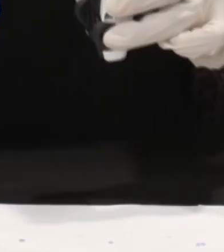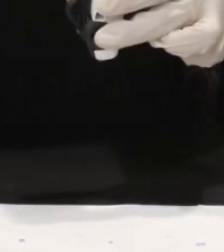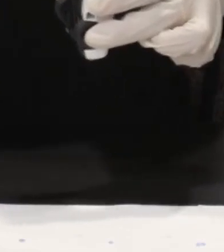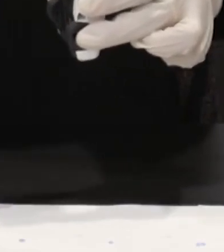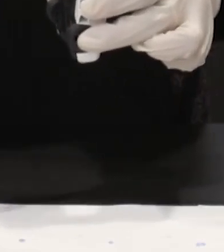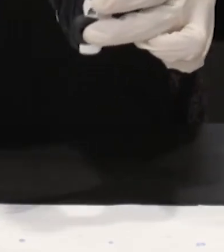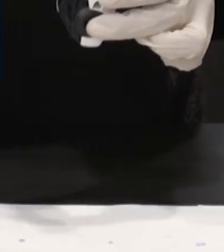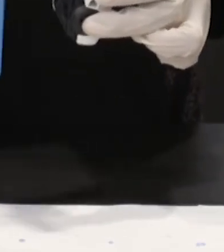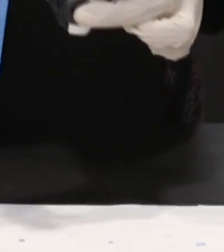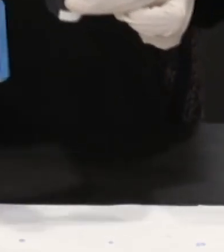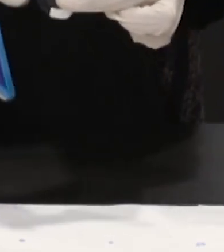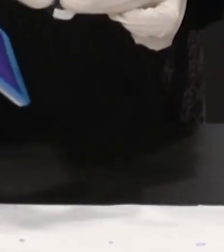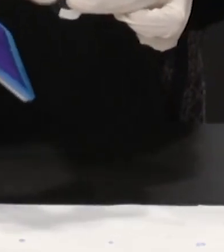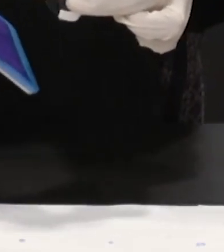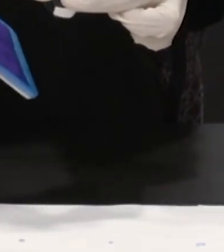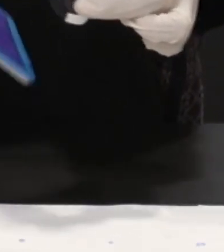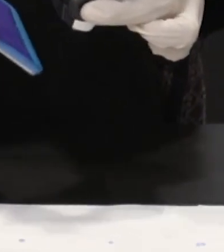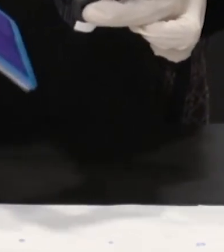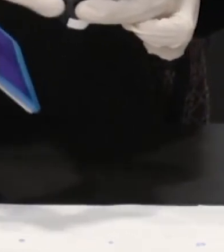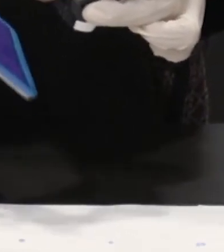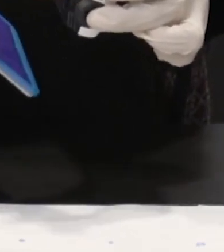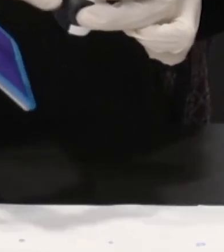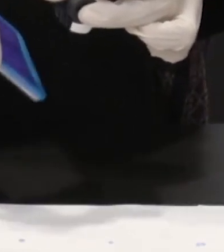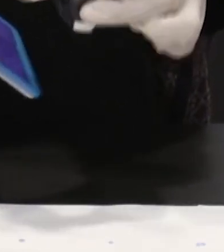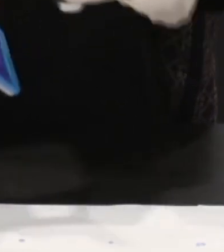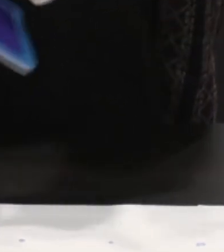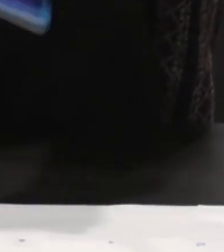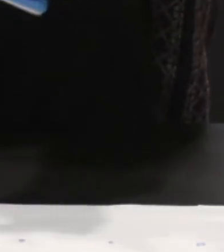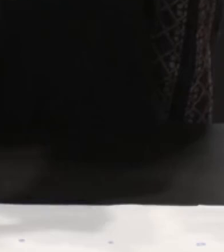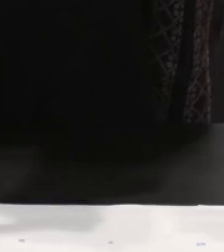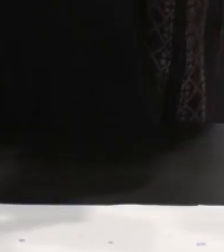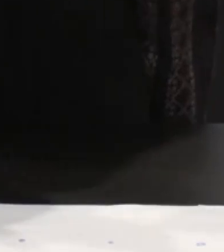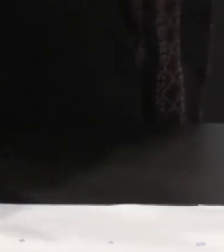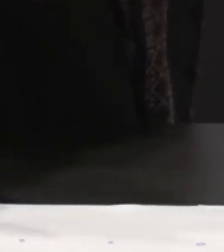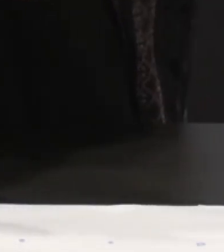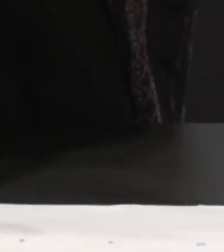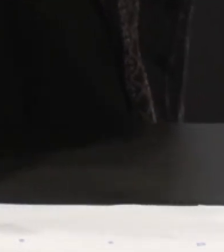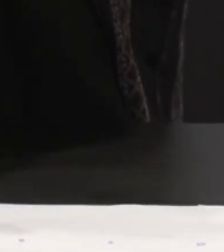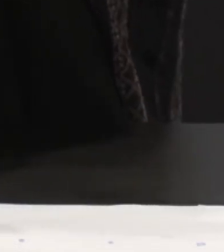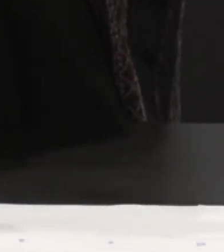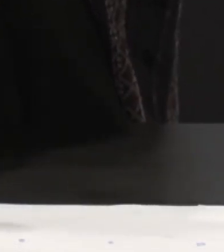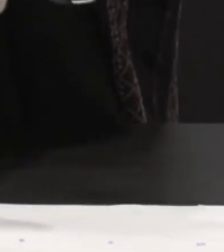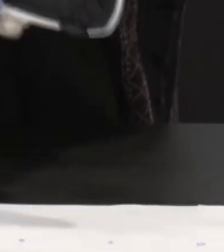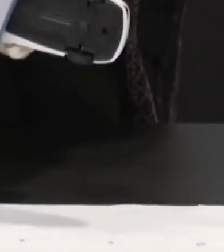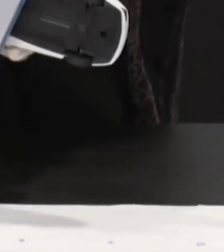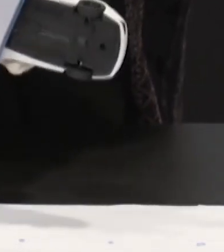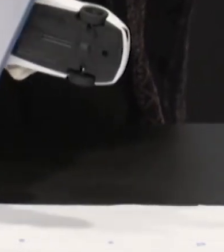ماذا بطباعه عجلات السياره الخلفيه بالحبر بهذا